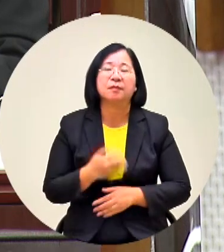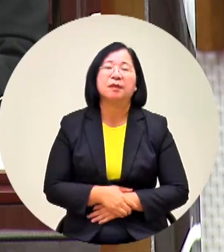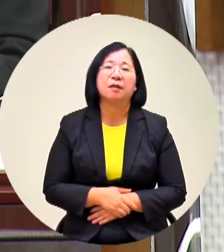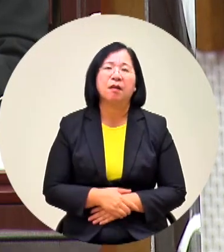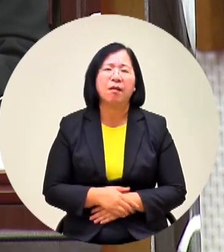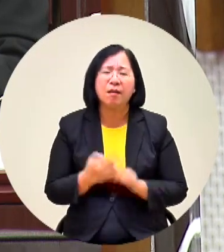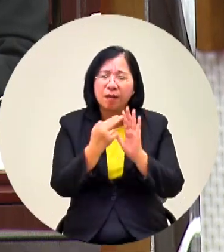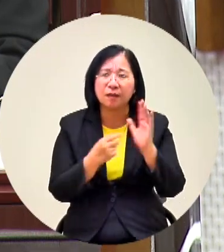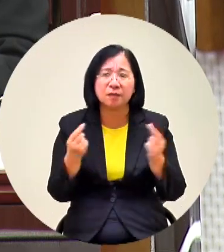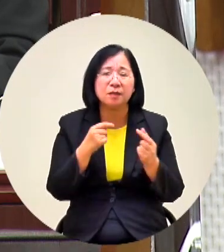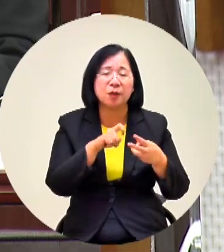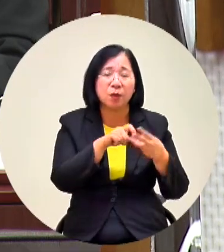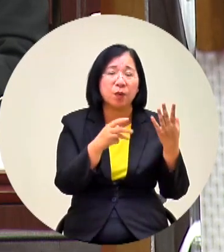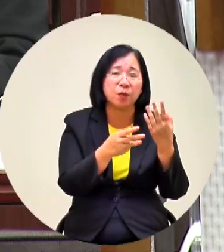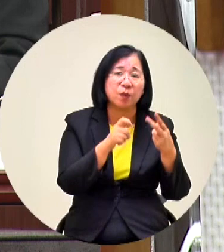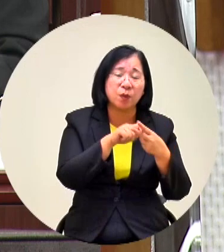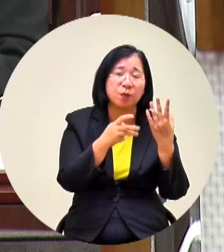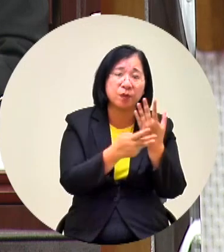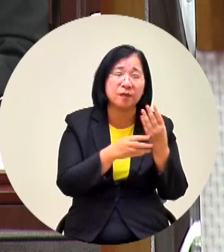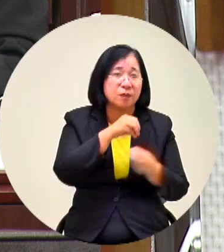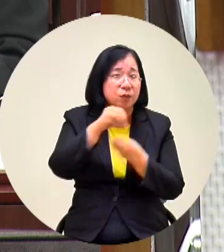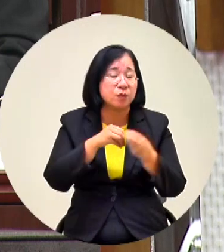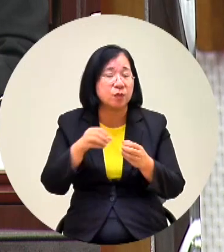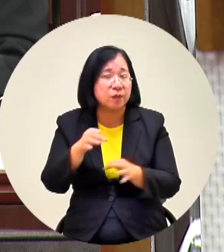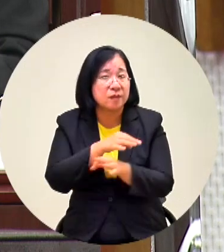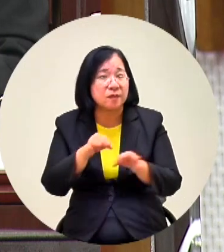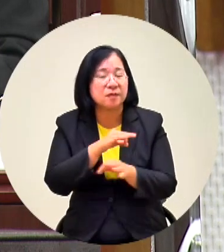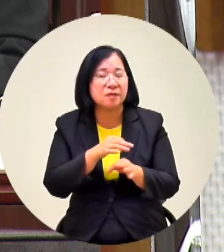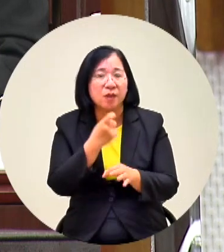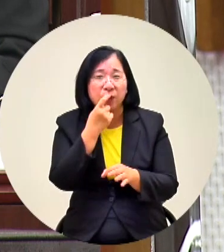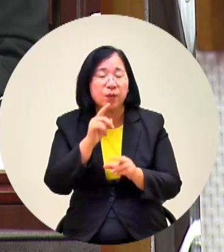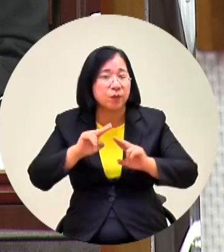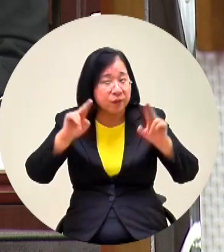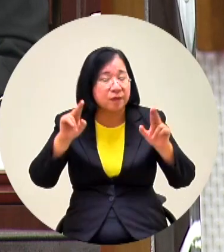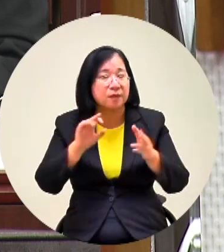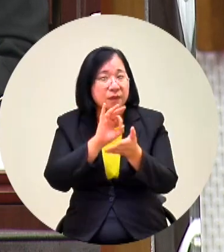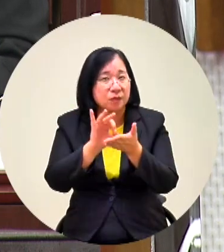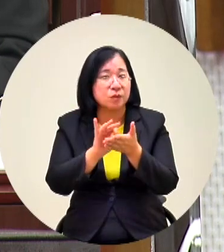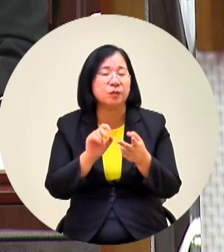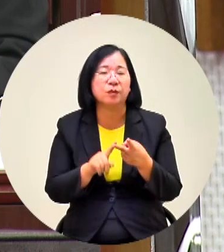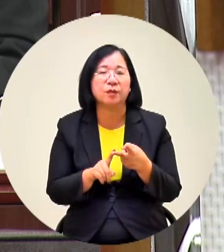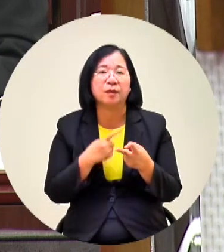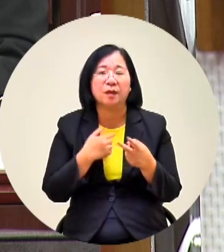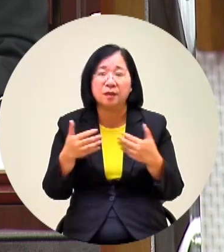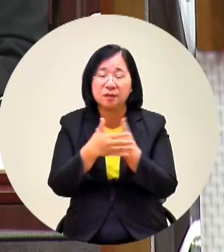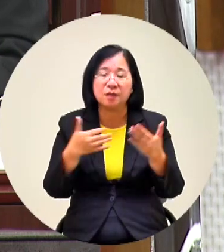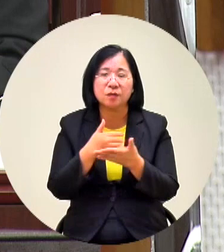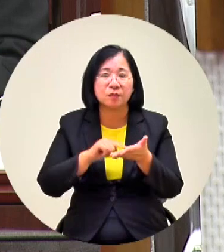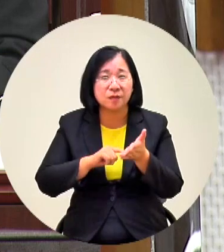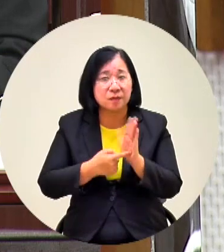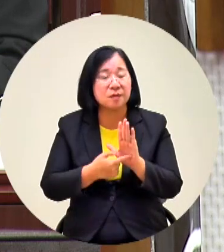环经济里面的绿能的使用啊，或者是在交通的载具，我知道有一些机车开始在使